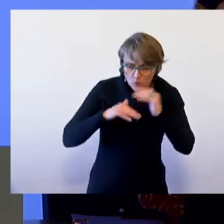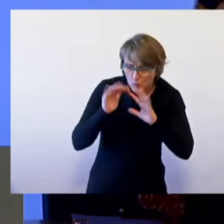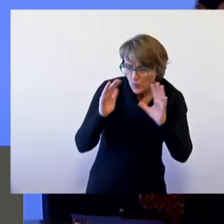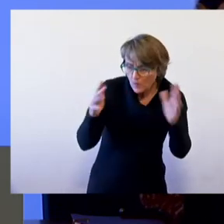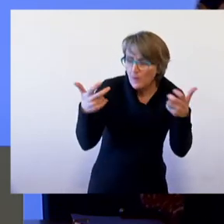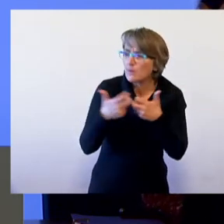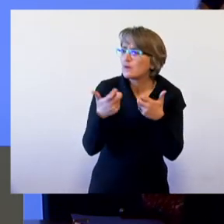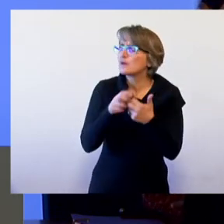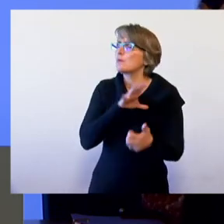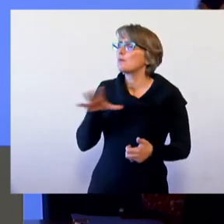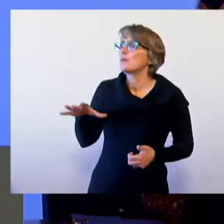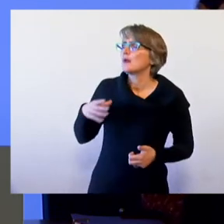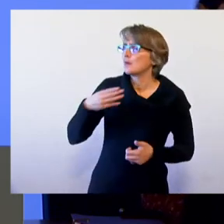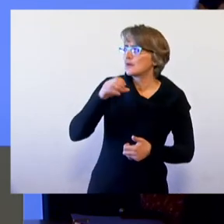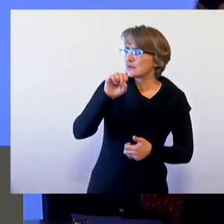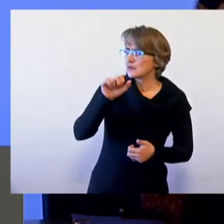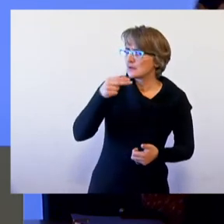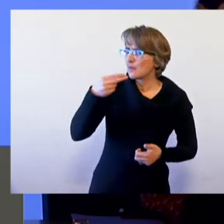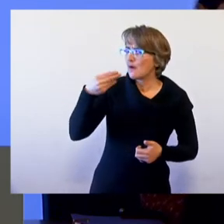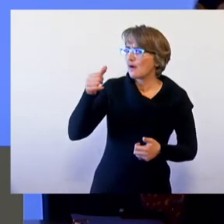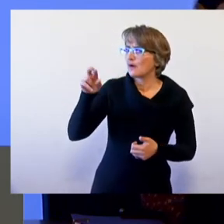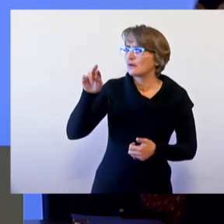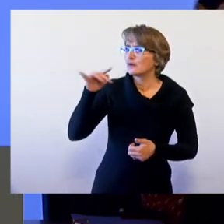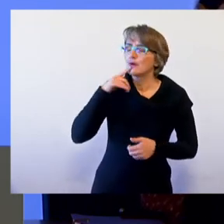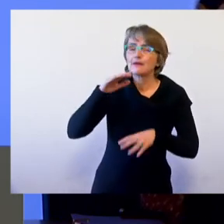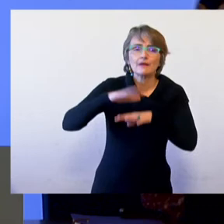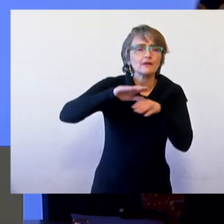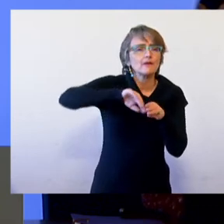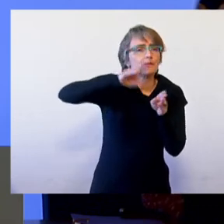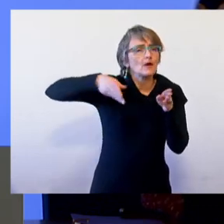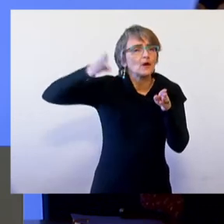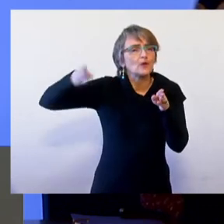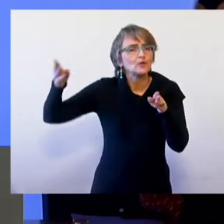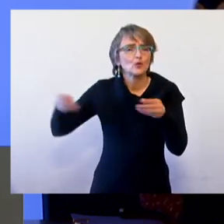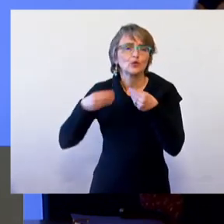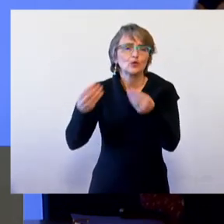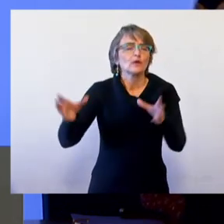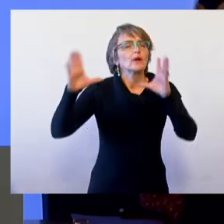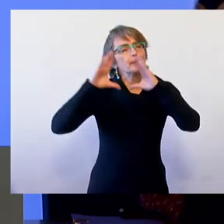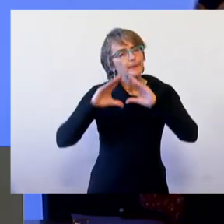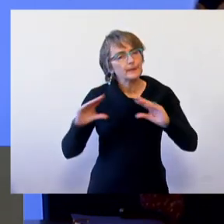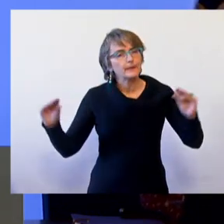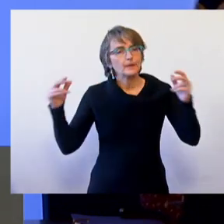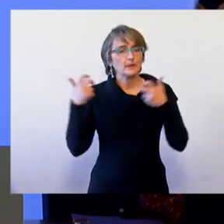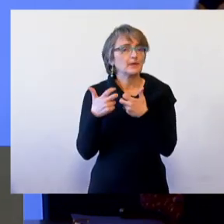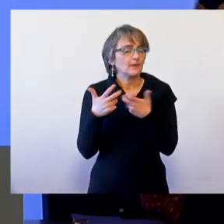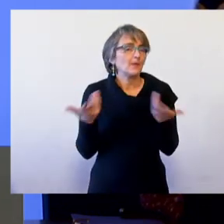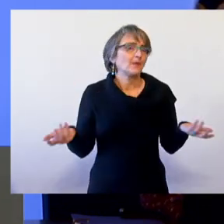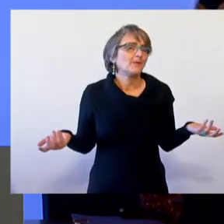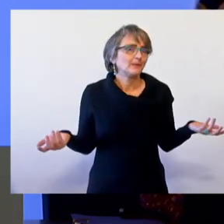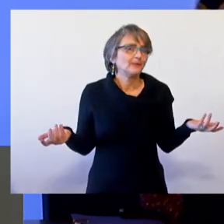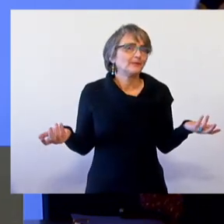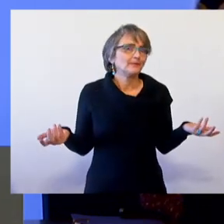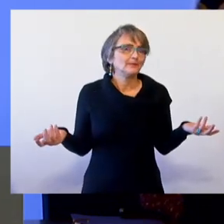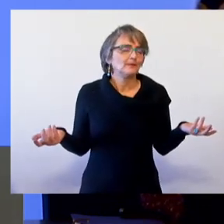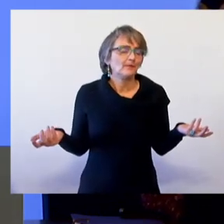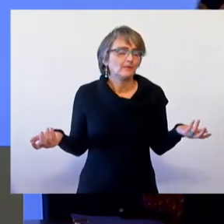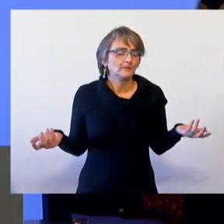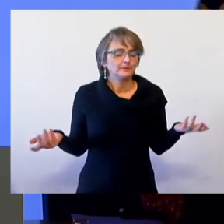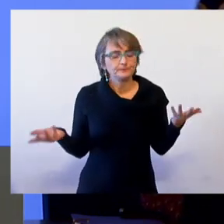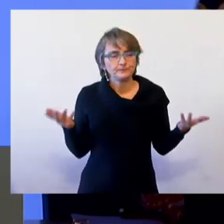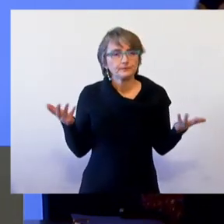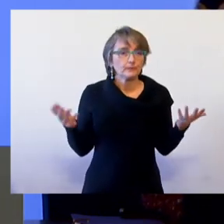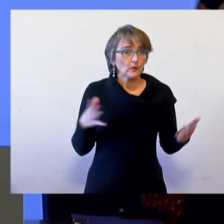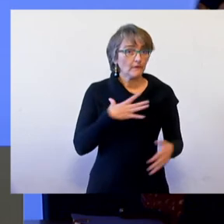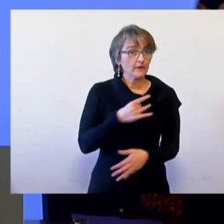moment que mène Mme Saint-Martin sur quartier apaisé aux Arceaux, on imagine, alors, je le dis, il se trouve que mon